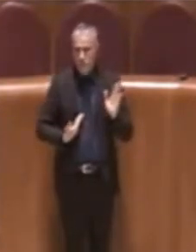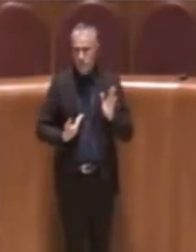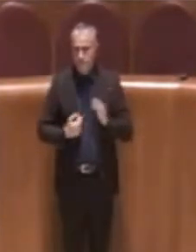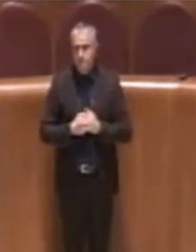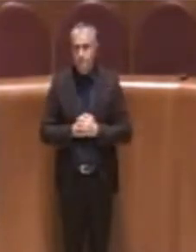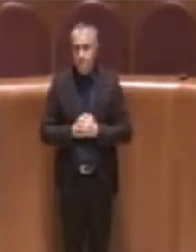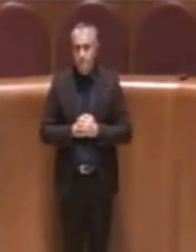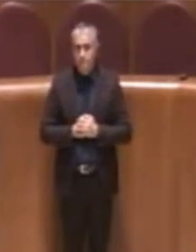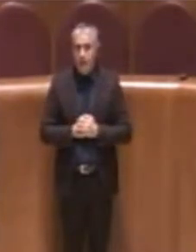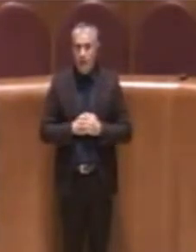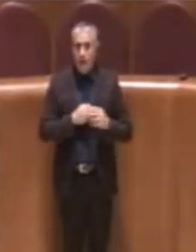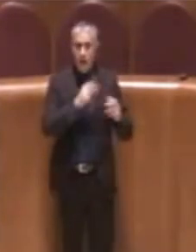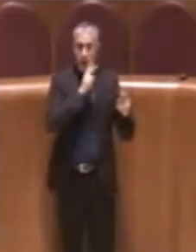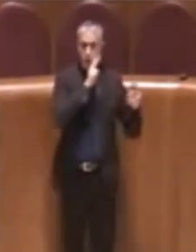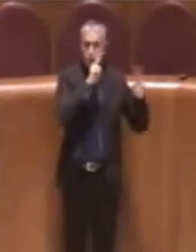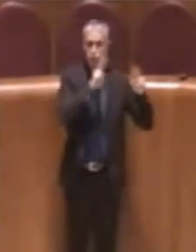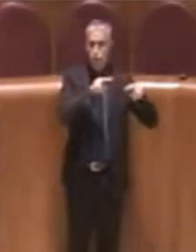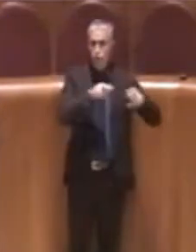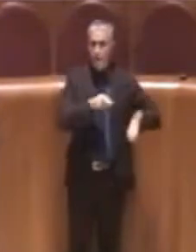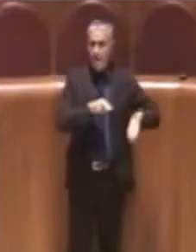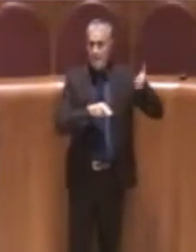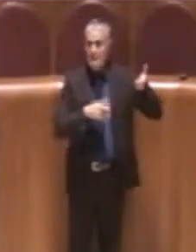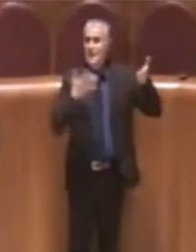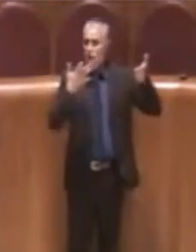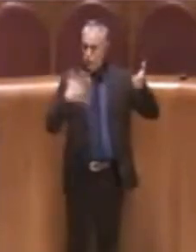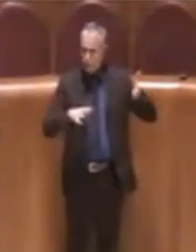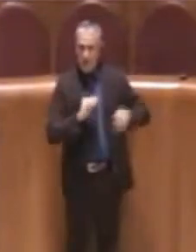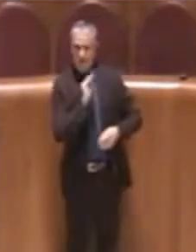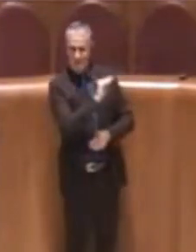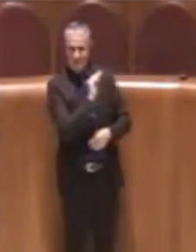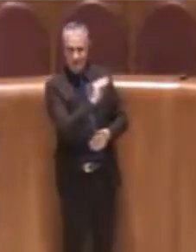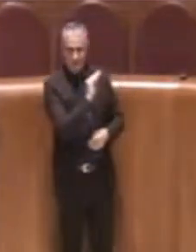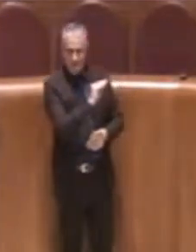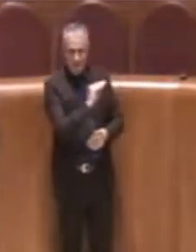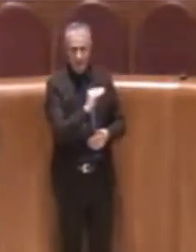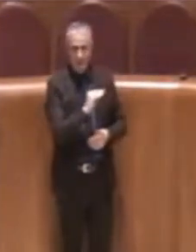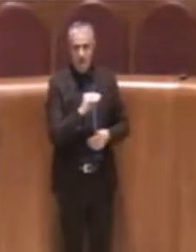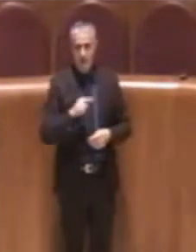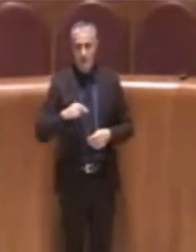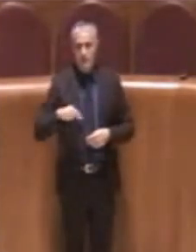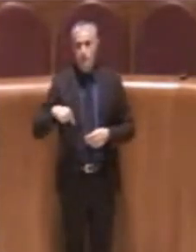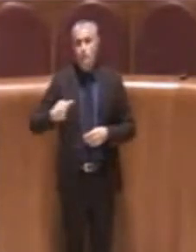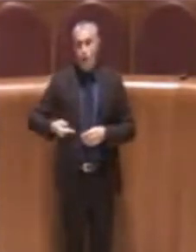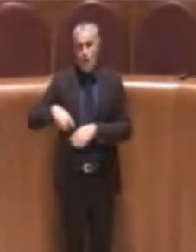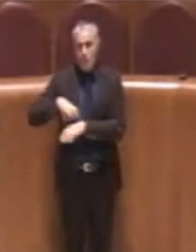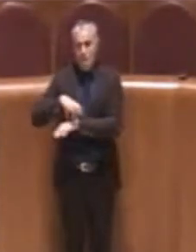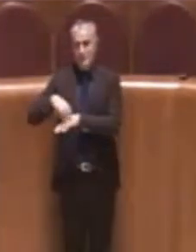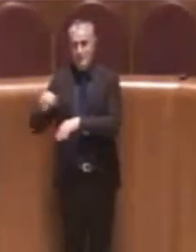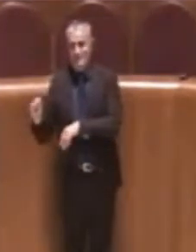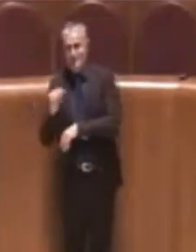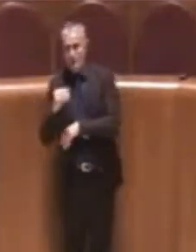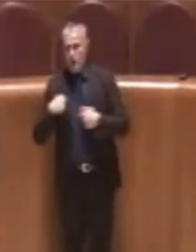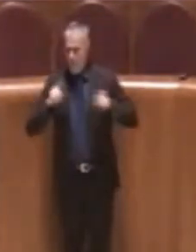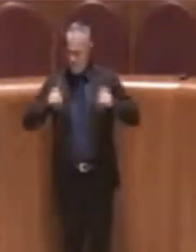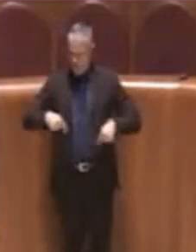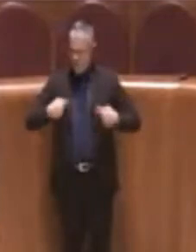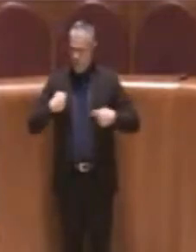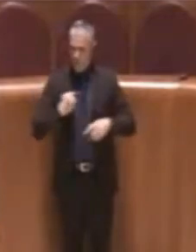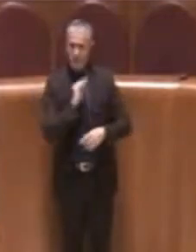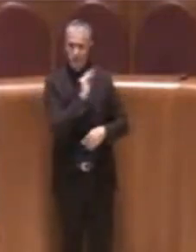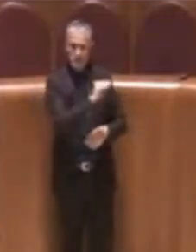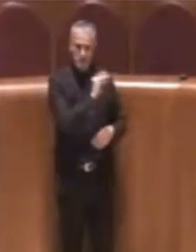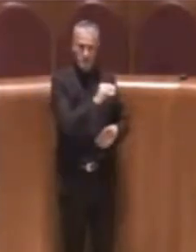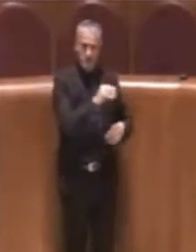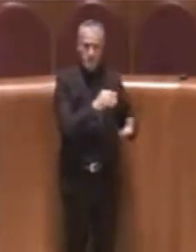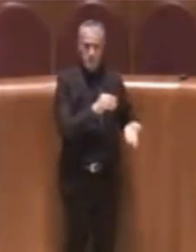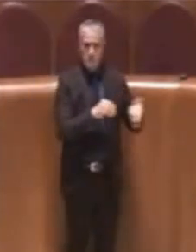La sovrintendenza l'avevamo già sentita prima che il segretariato chiedesse parere, ma l'abbiamo risentita dopo che